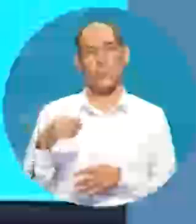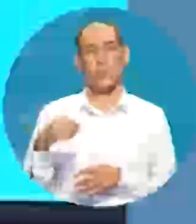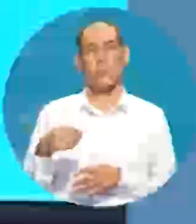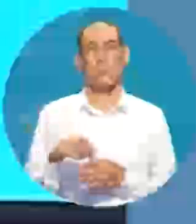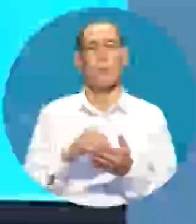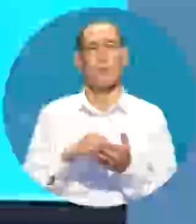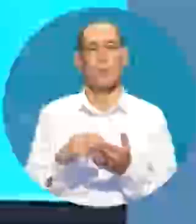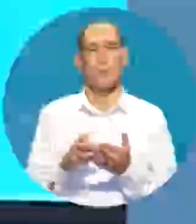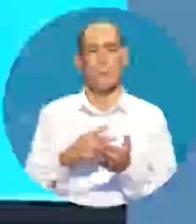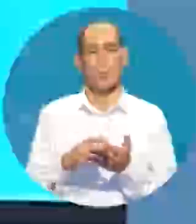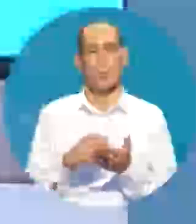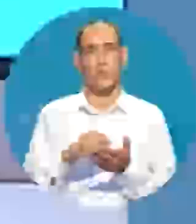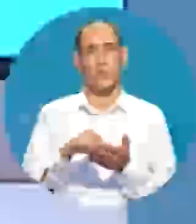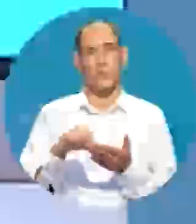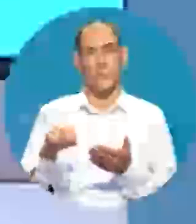ruşka.